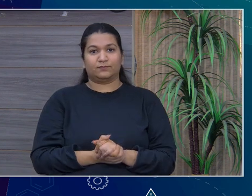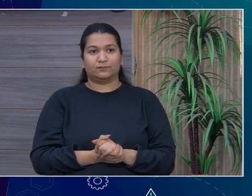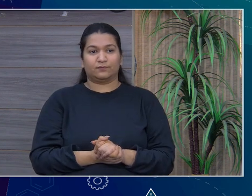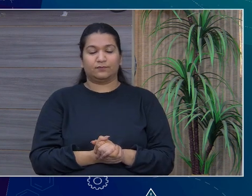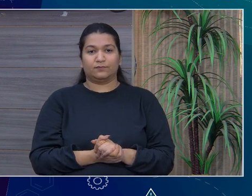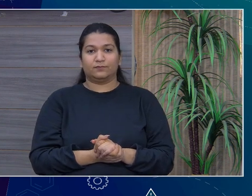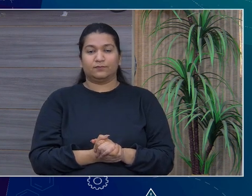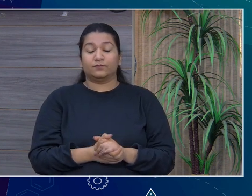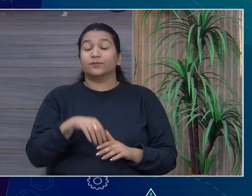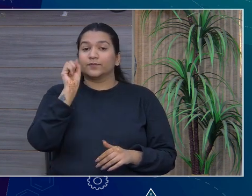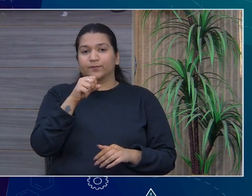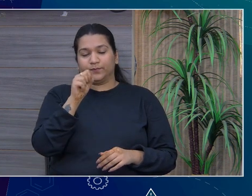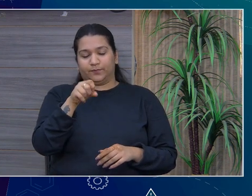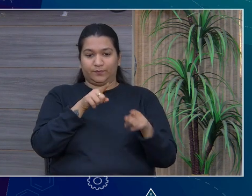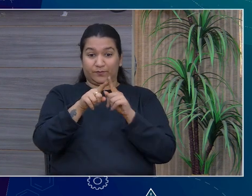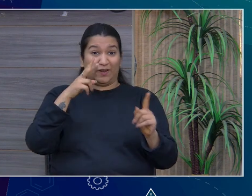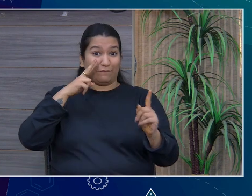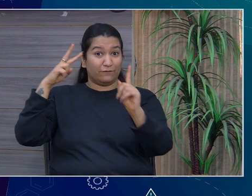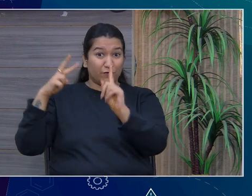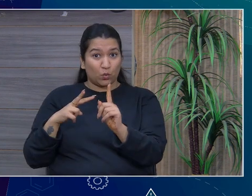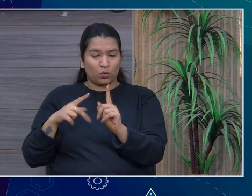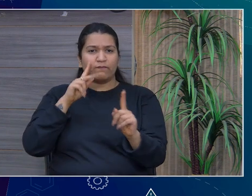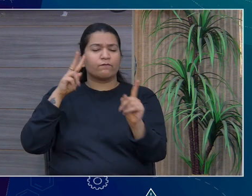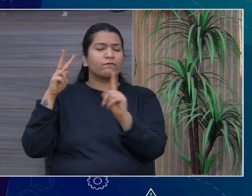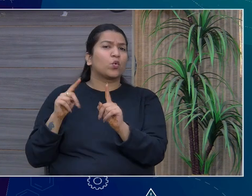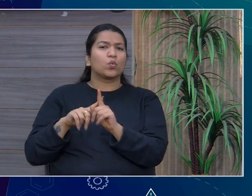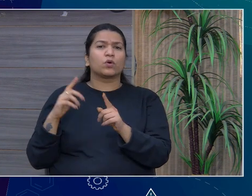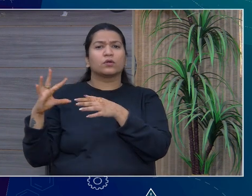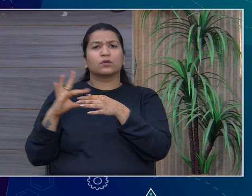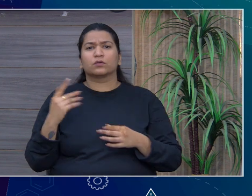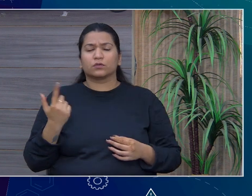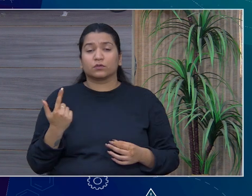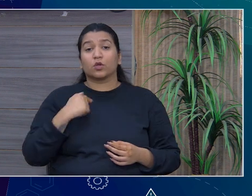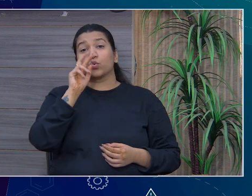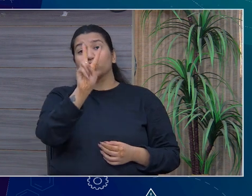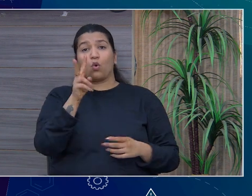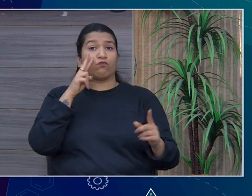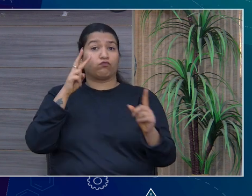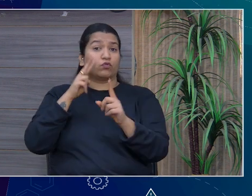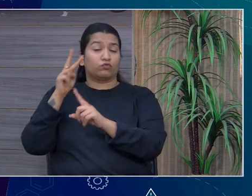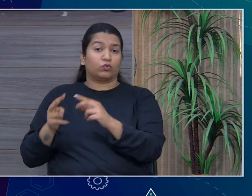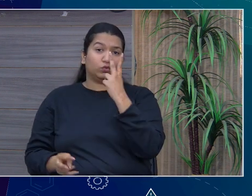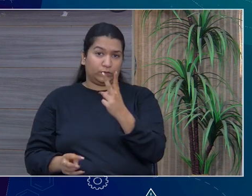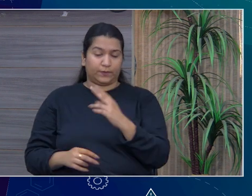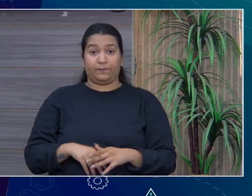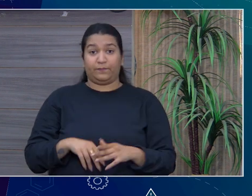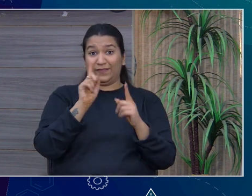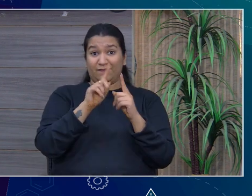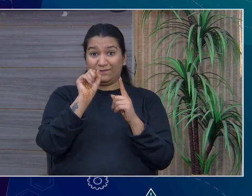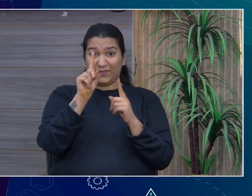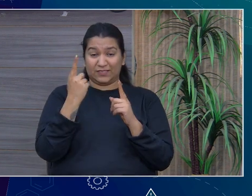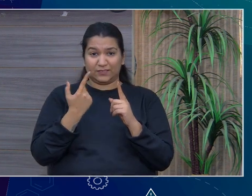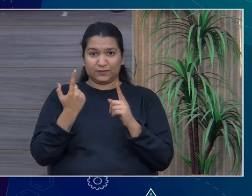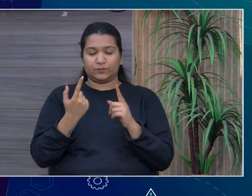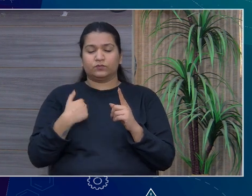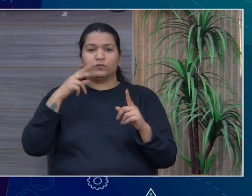सर। सर जैसे हमने प्रस्पेक्टिव की बात करी थी, तो यहाँ पर सर मैं दो प्रस्पेक्टिव रखना चाहूँगी। पहला जो है जो कि एक